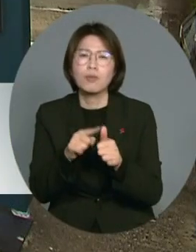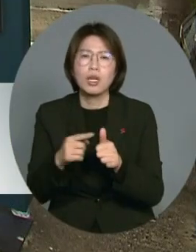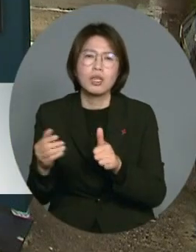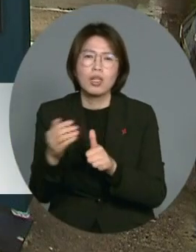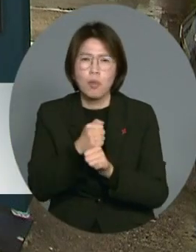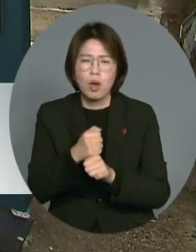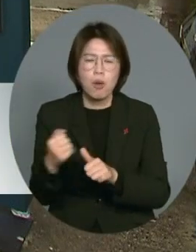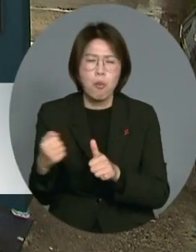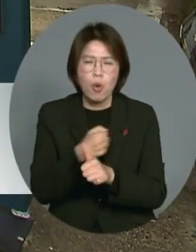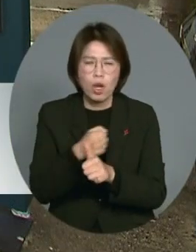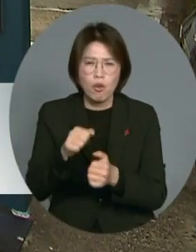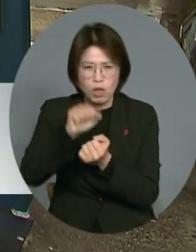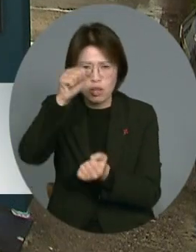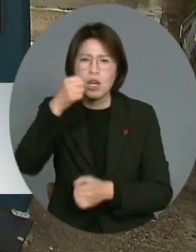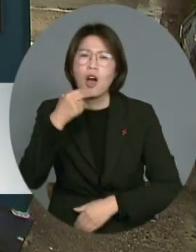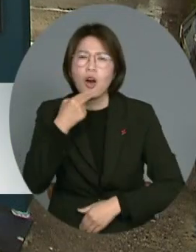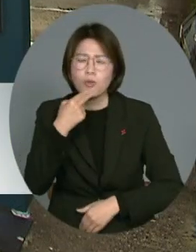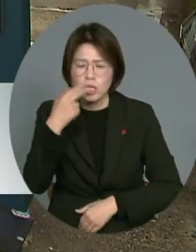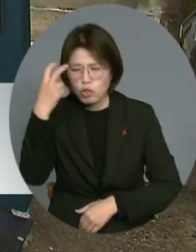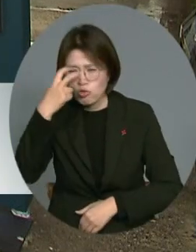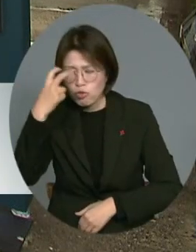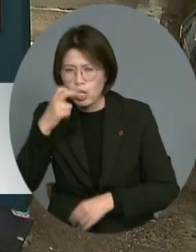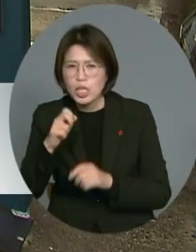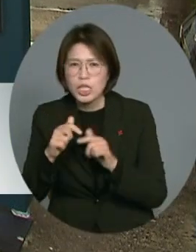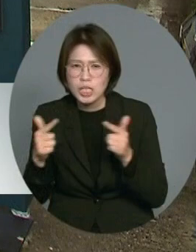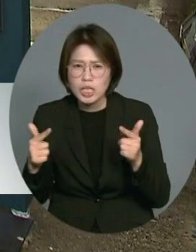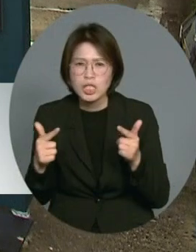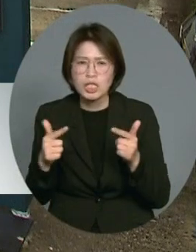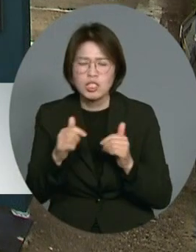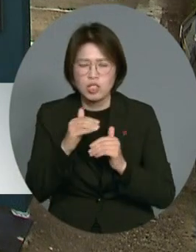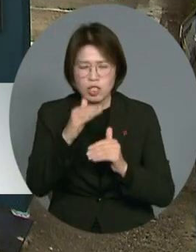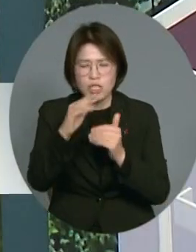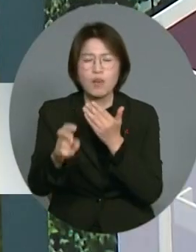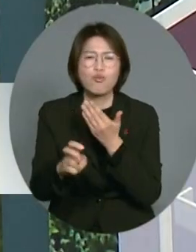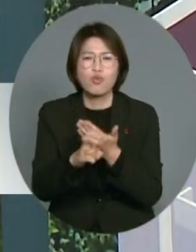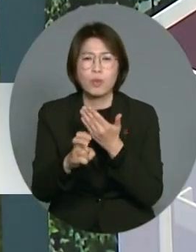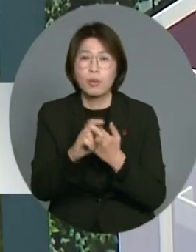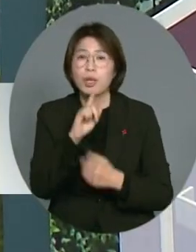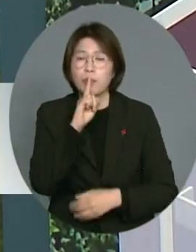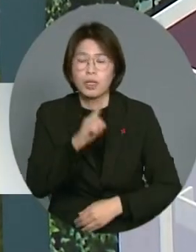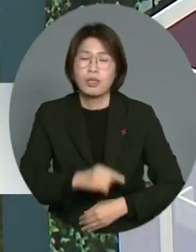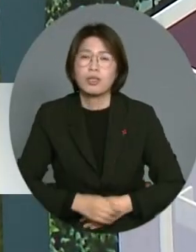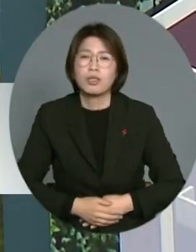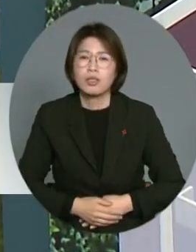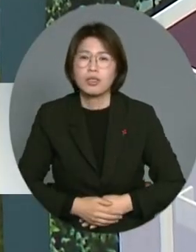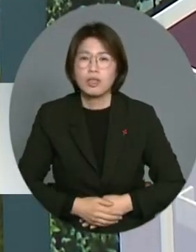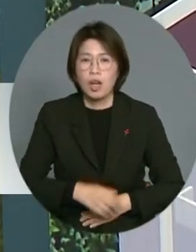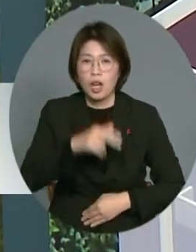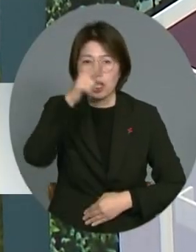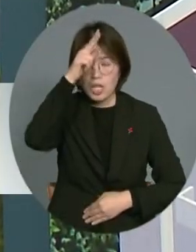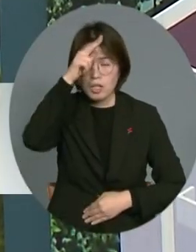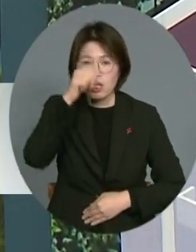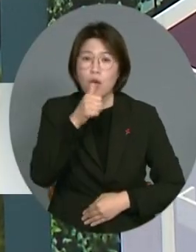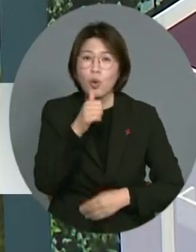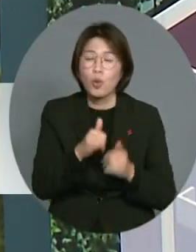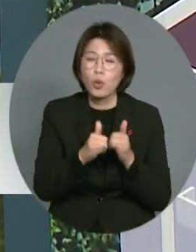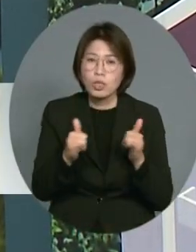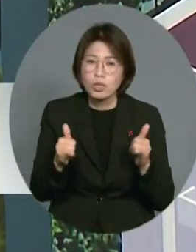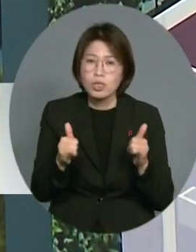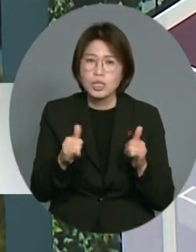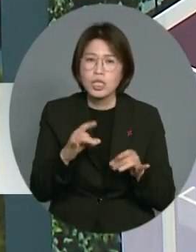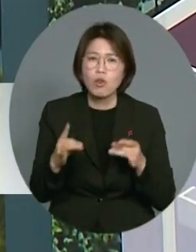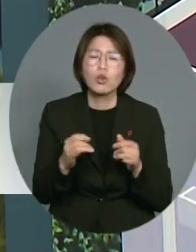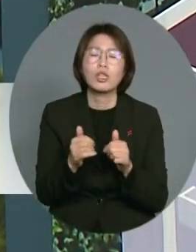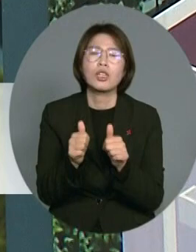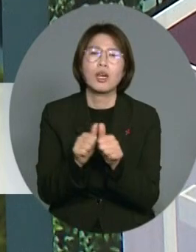폭행하고 영장 없이 객실을 수색하는 등 모든 절차가 위법했다고 밝혔습니다. 경찰과 변호인 측은 태국인